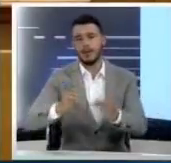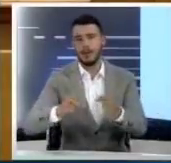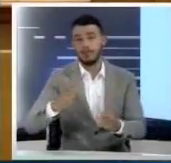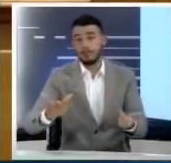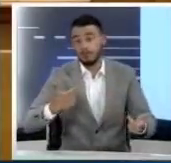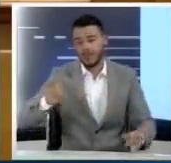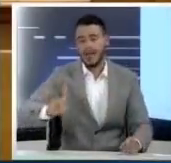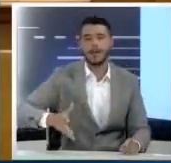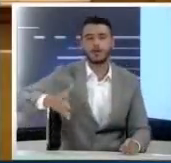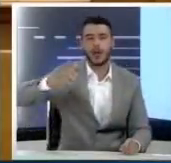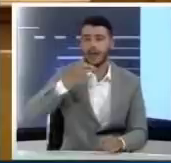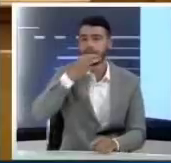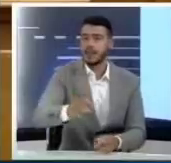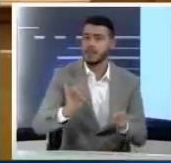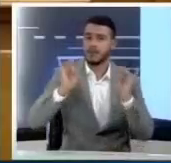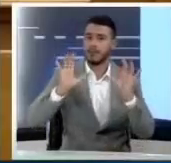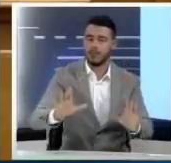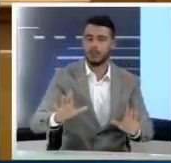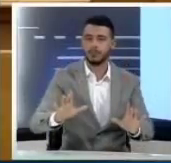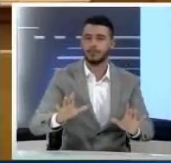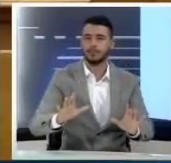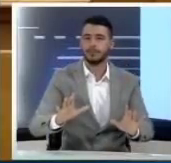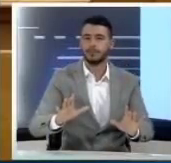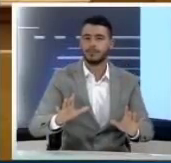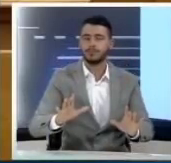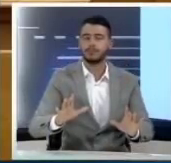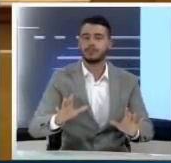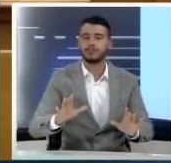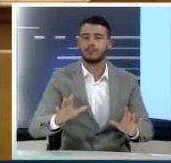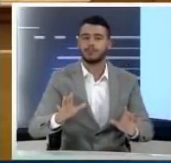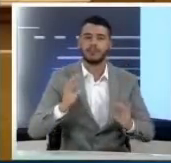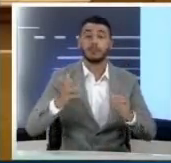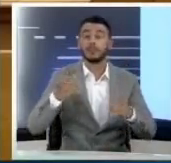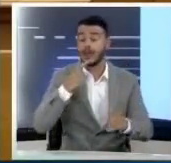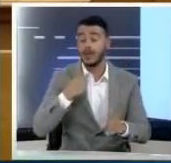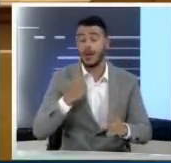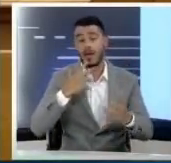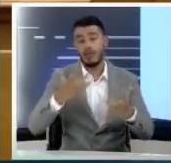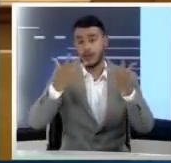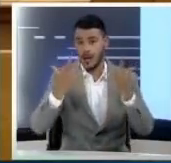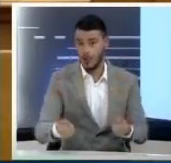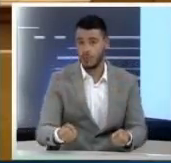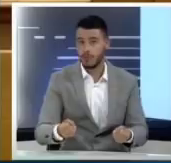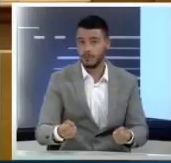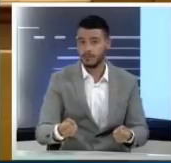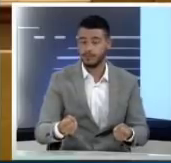κύριος Μητσοτάκης, αλλά μπροστά λέει ότι θα έχουμε βασική μείωση